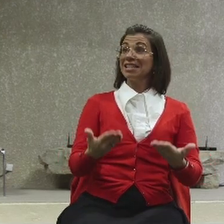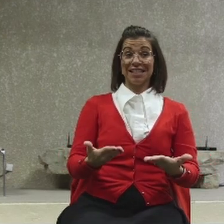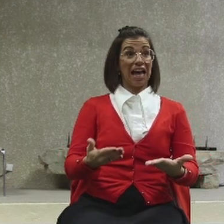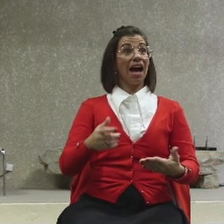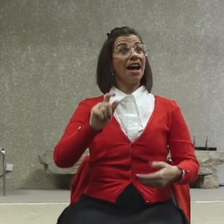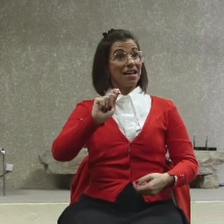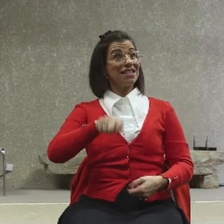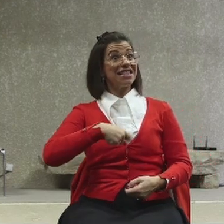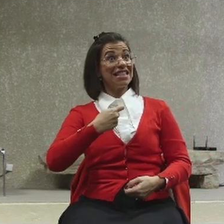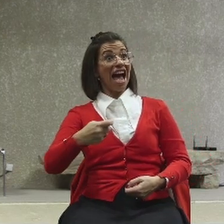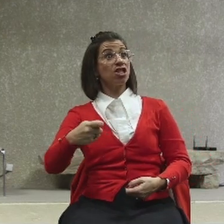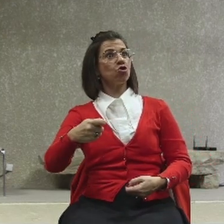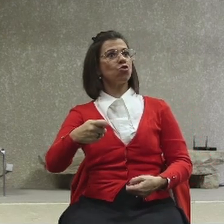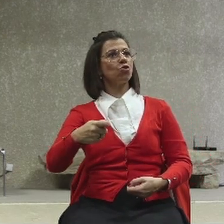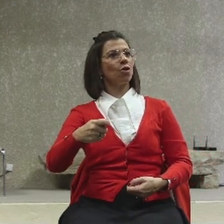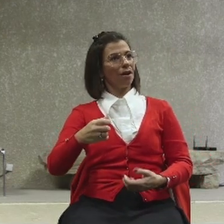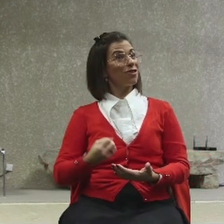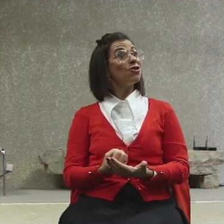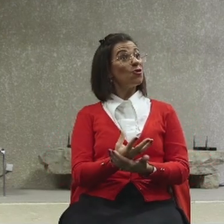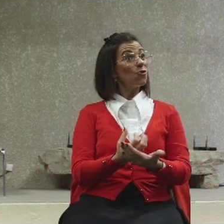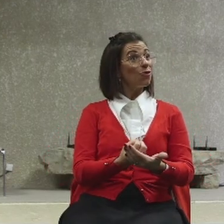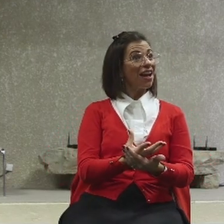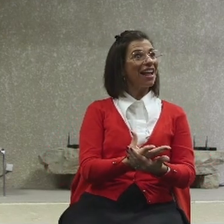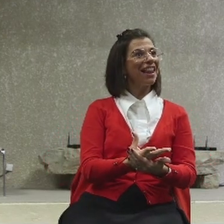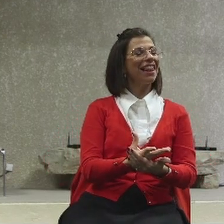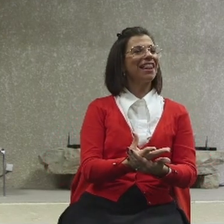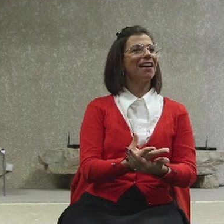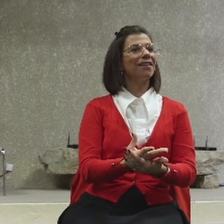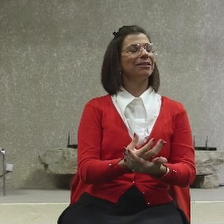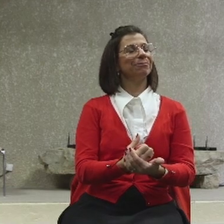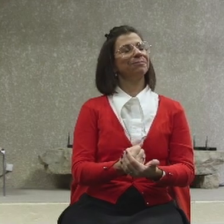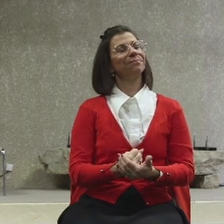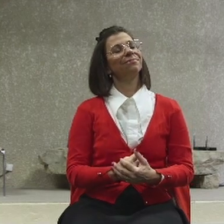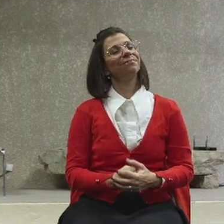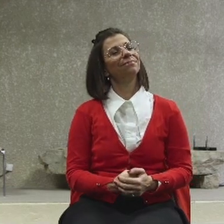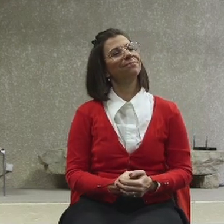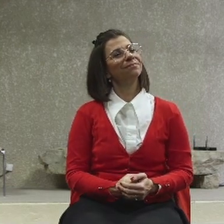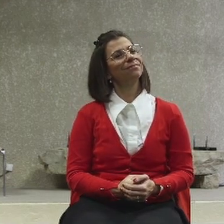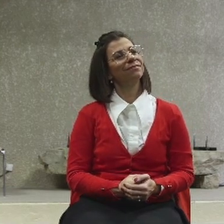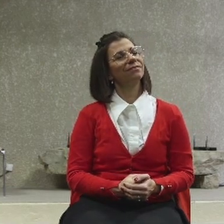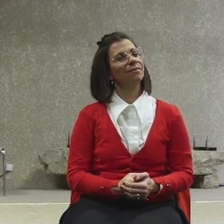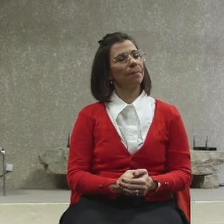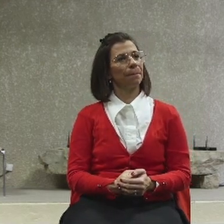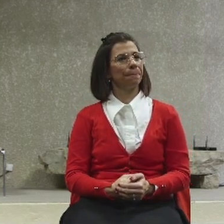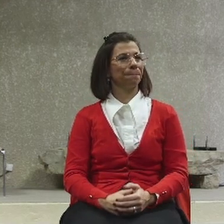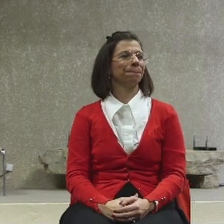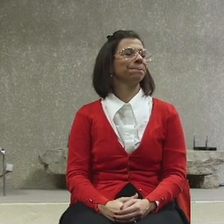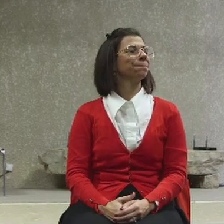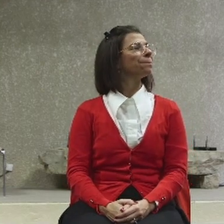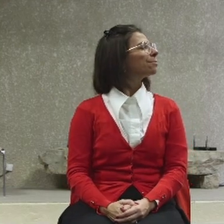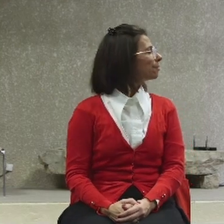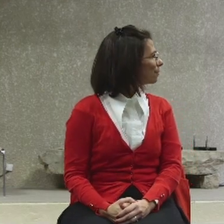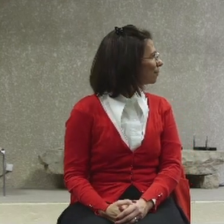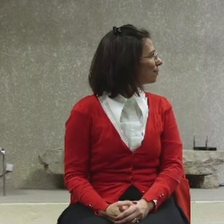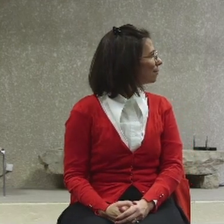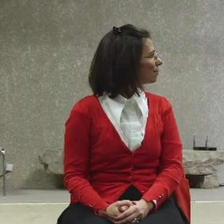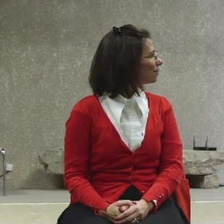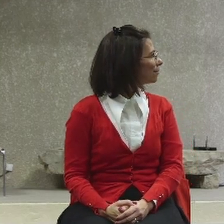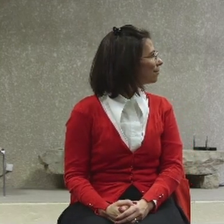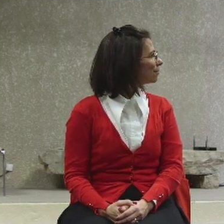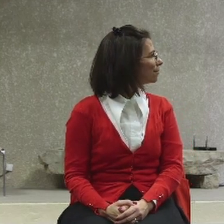si le péché vient frapper à sa porte et veut discuter, et